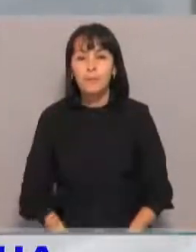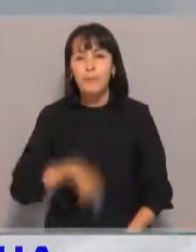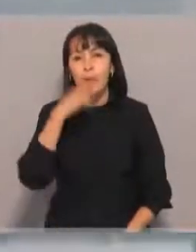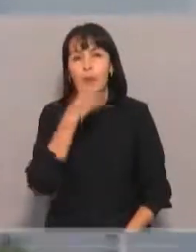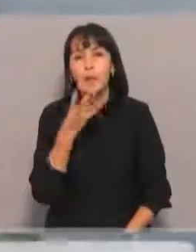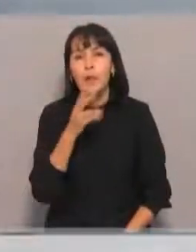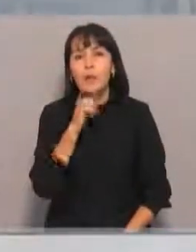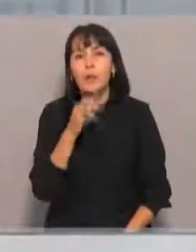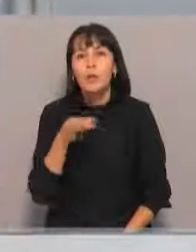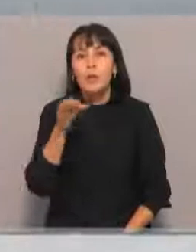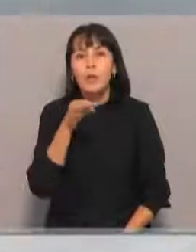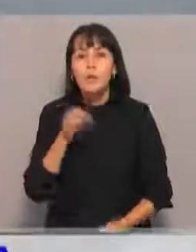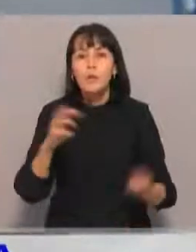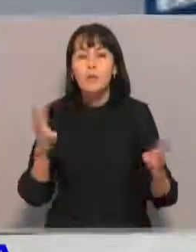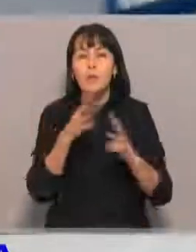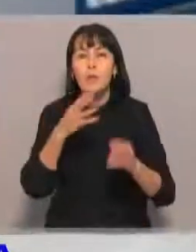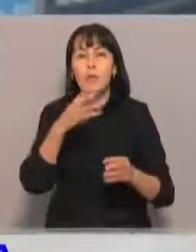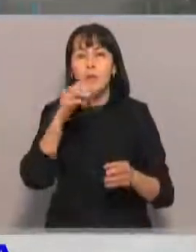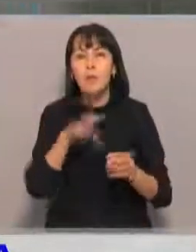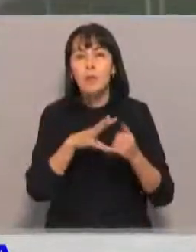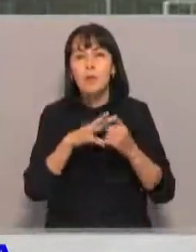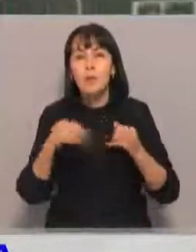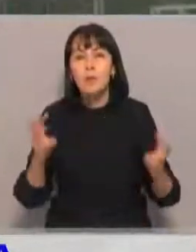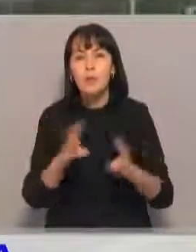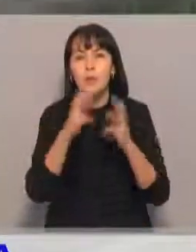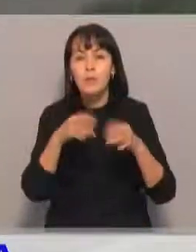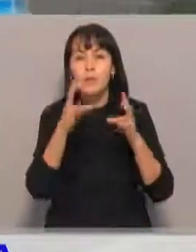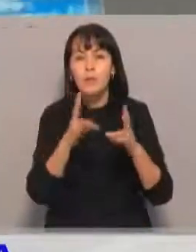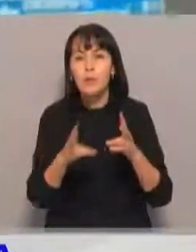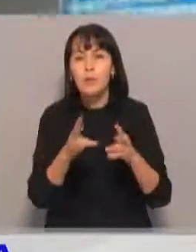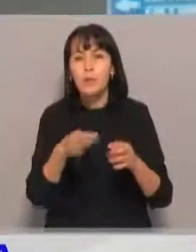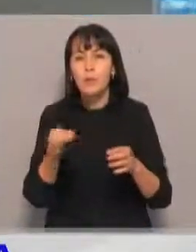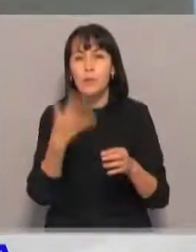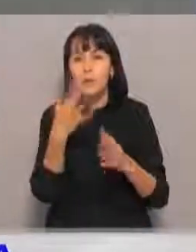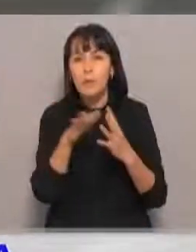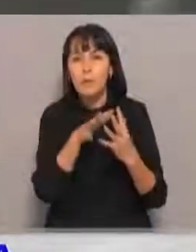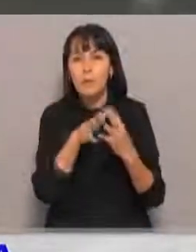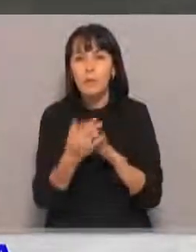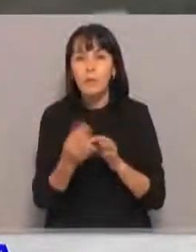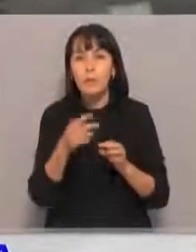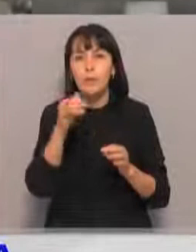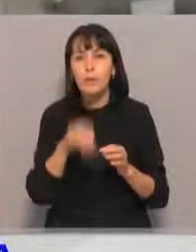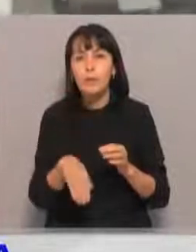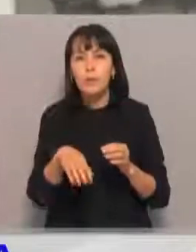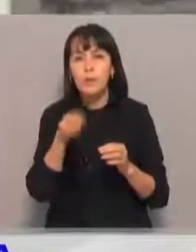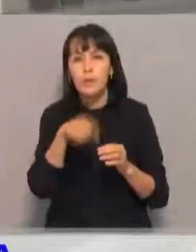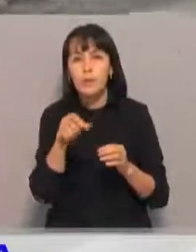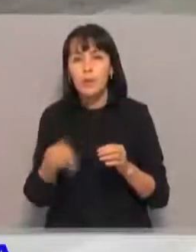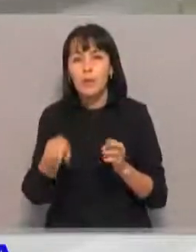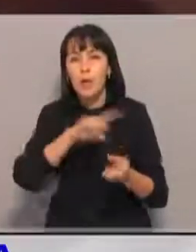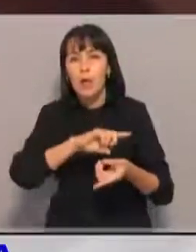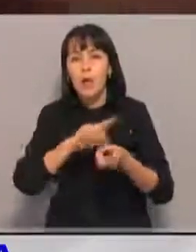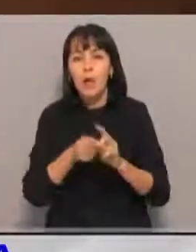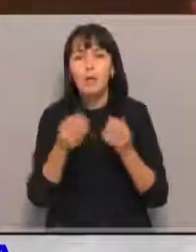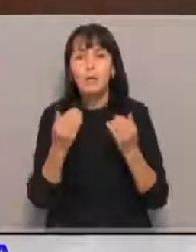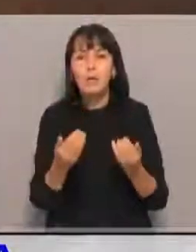өте, Қостанай облысындағы жалын 40 мың гектардан астам жерді шарпыған. Зардап шеккен аймақта 5 елді мекен бар, 2 мыңға жуық жергілікті тұрғын